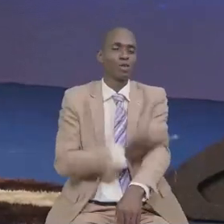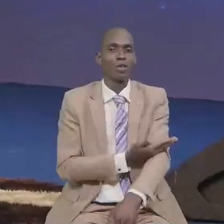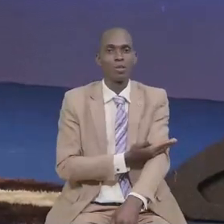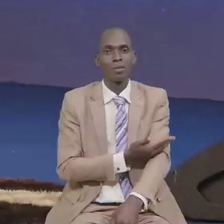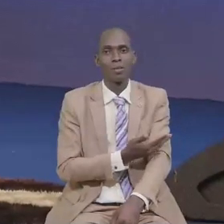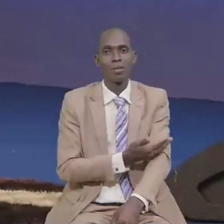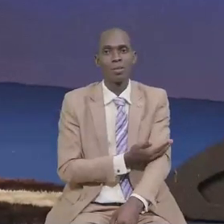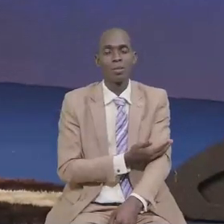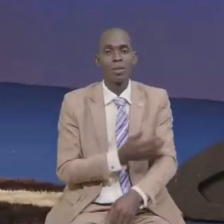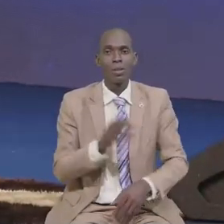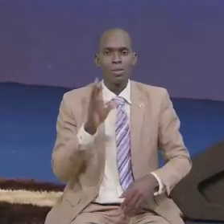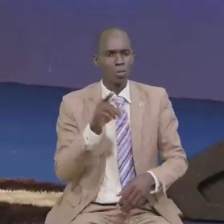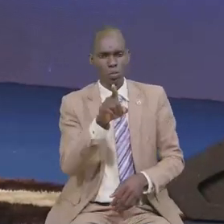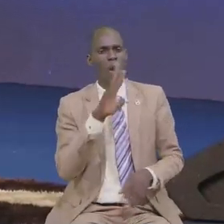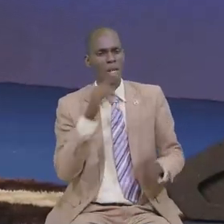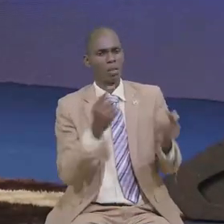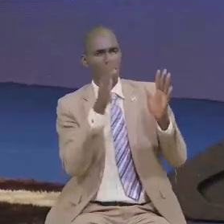fils. Non, tu es pécheur.